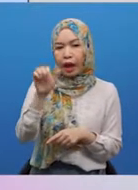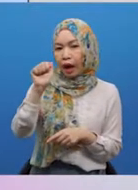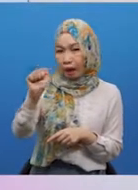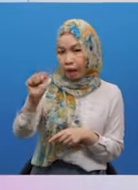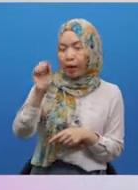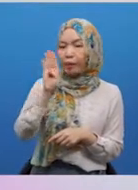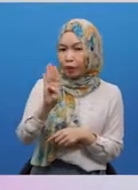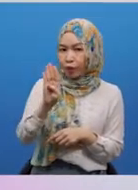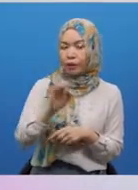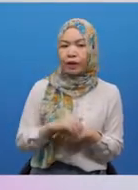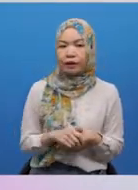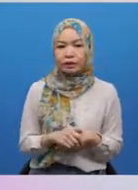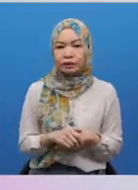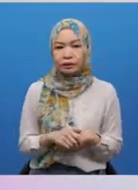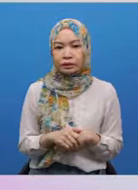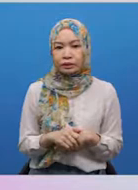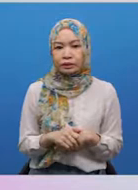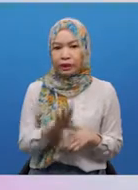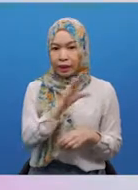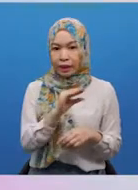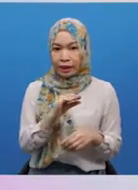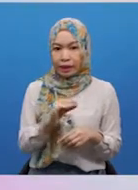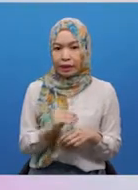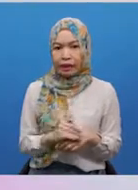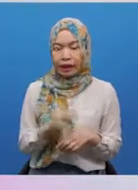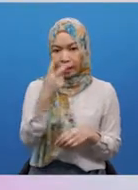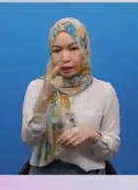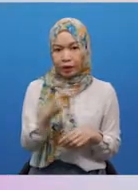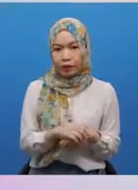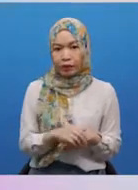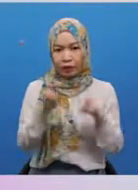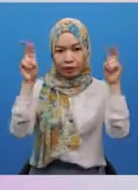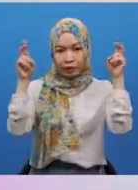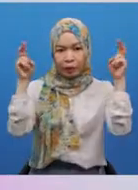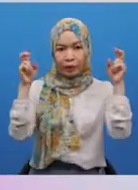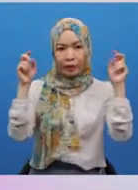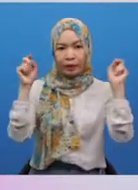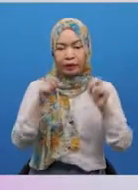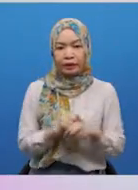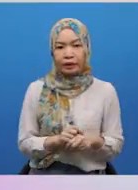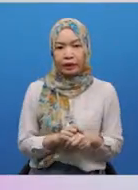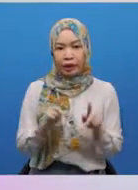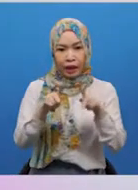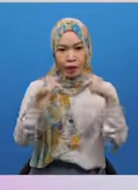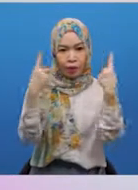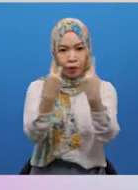Kita beralih pula kepada gelaran kekeluargaan yang melibatkan keluarga asas,